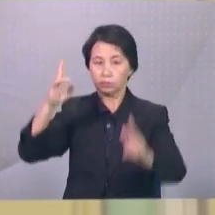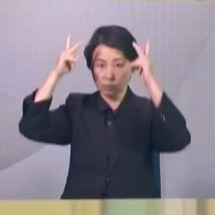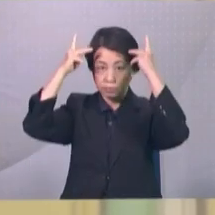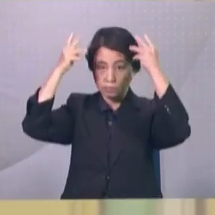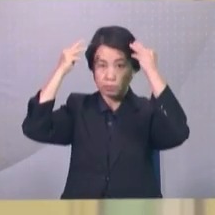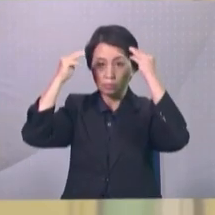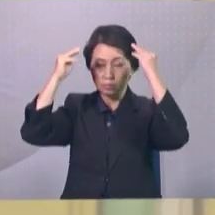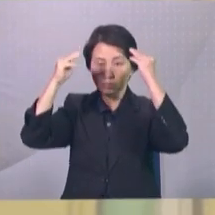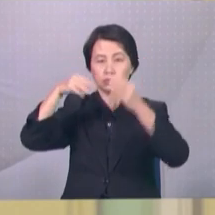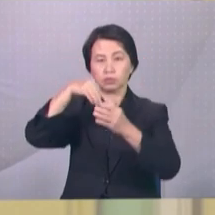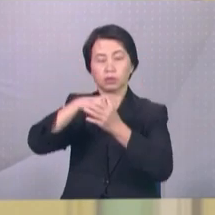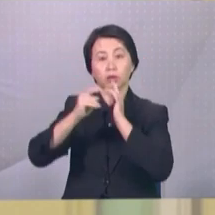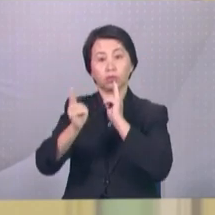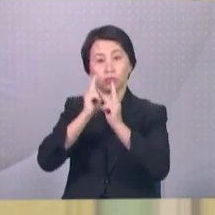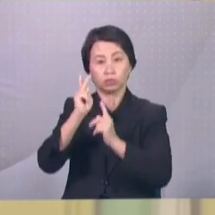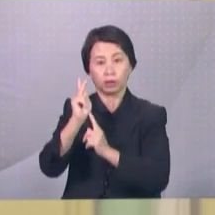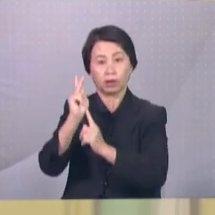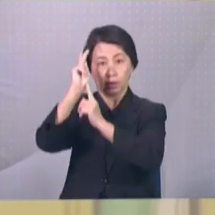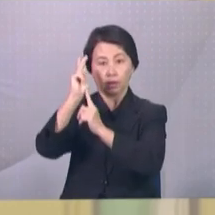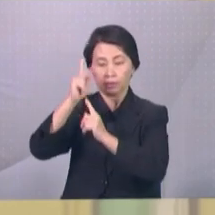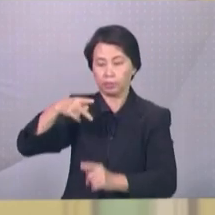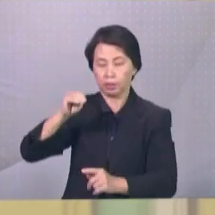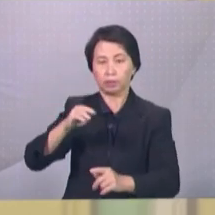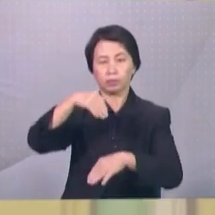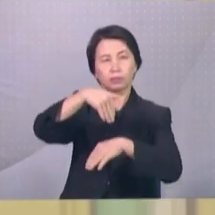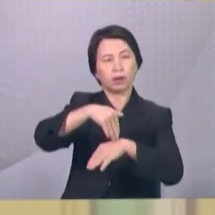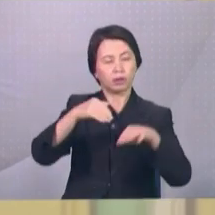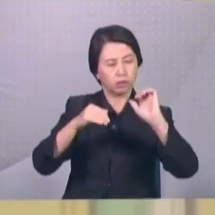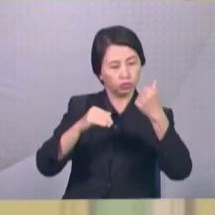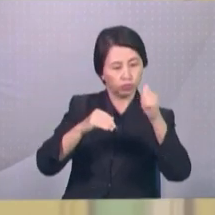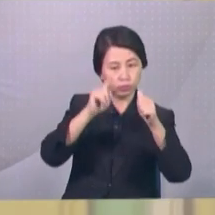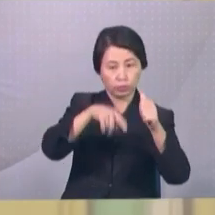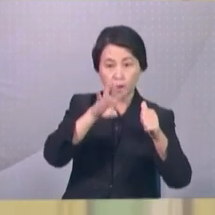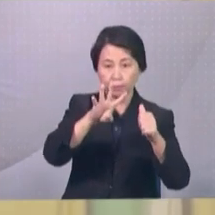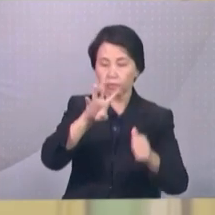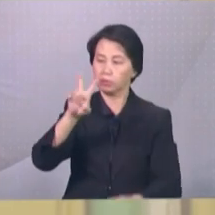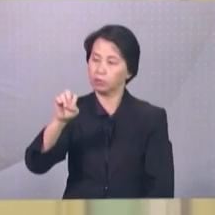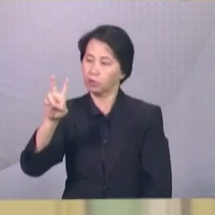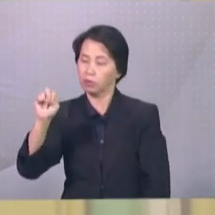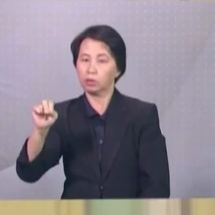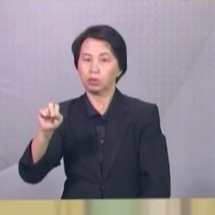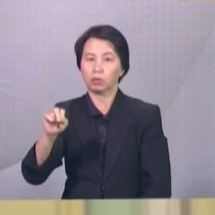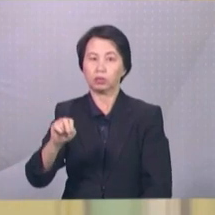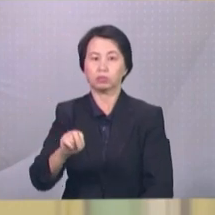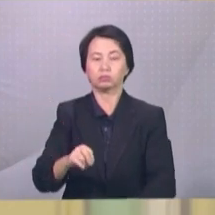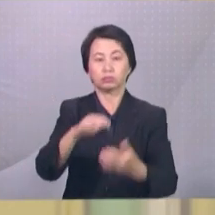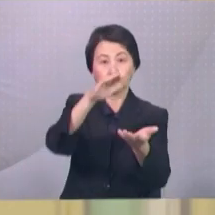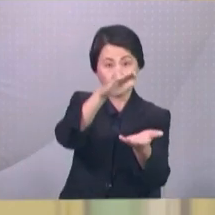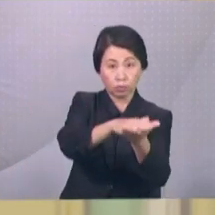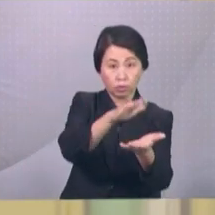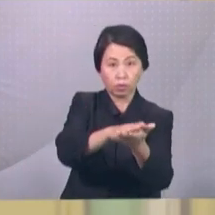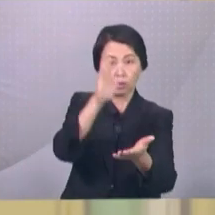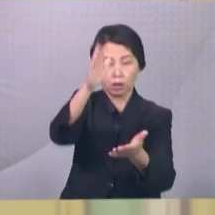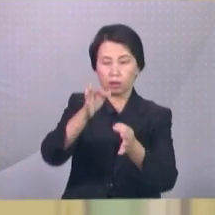Menteri dalam perutusan khas beliau pada 10 April 2020, sesi persekolahan